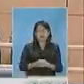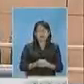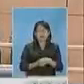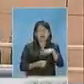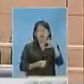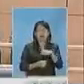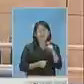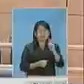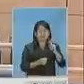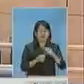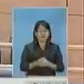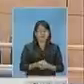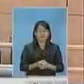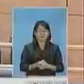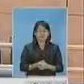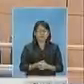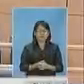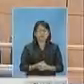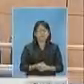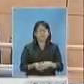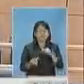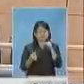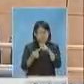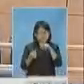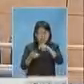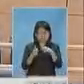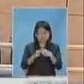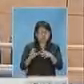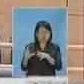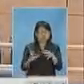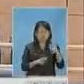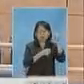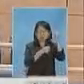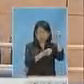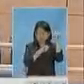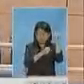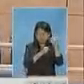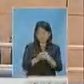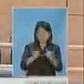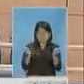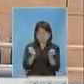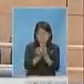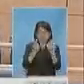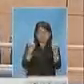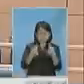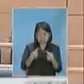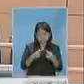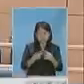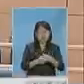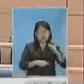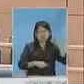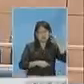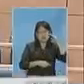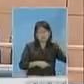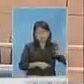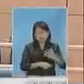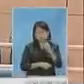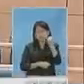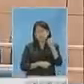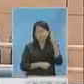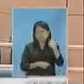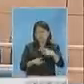ครับก็เกิดจากผลผลิตแห่งความขัดแย้งเกิดจากผลพวงกันรัฐประ 19กันยายน 49